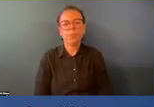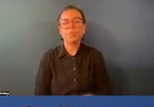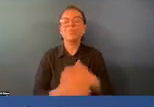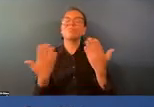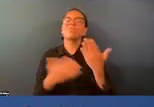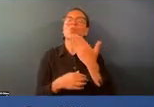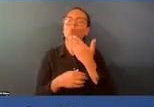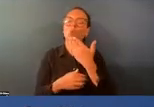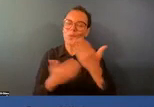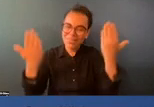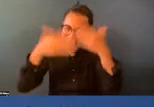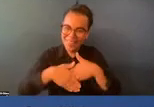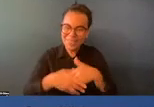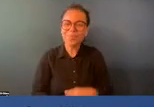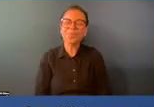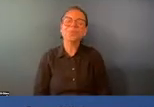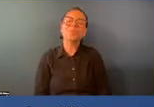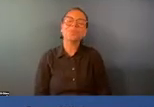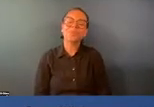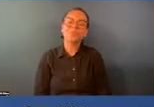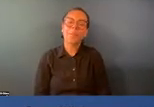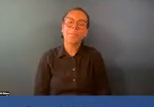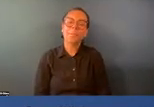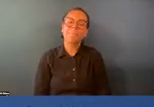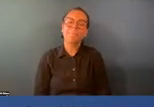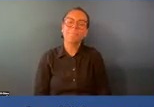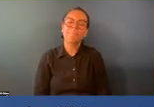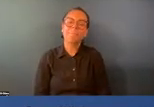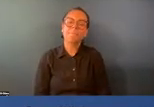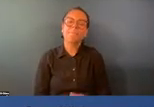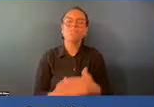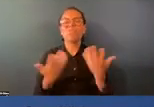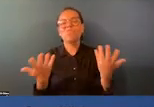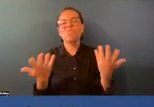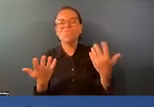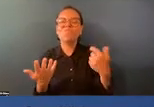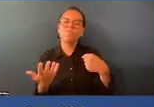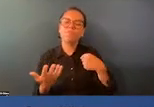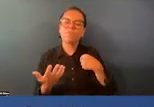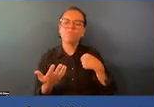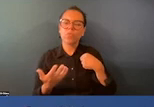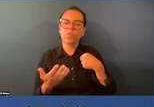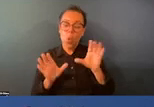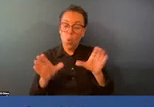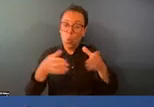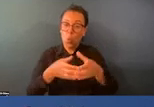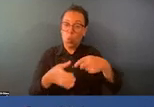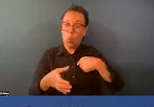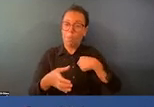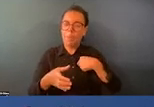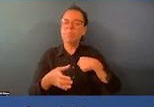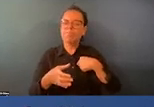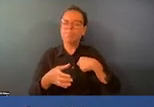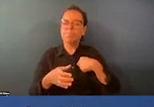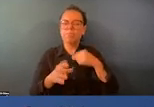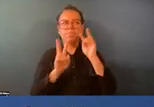Здравствуйте. Как уже Сурайо сказала, я представляю нашу службу Агентства по гидрометеорологии Республики Таджикистан,